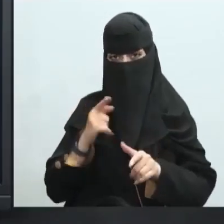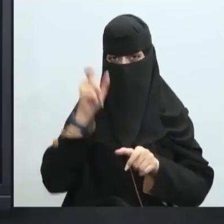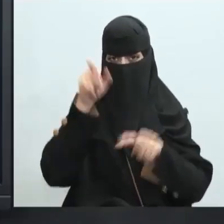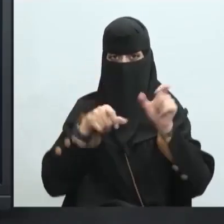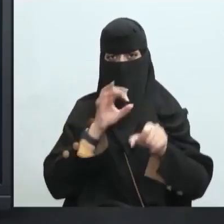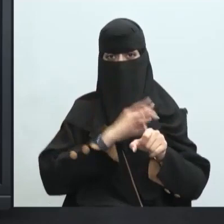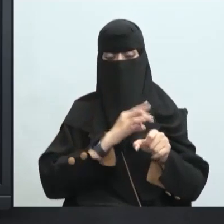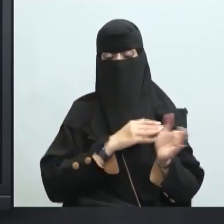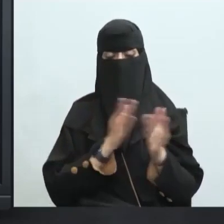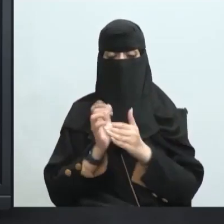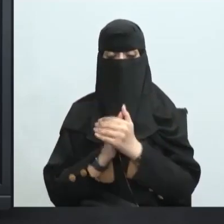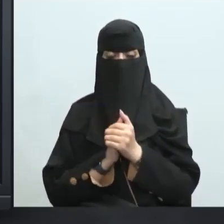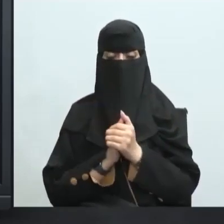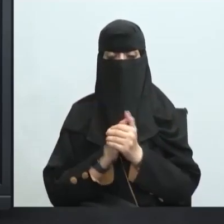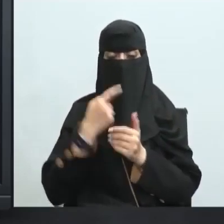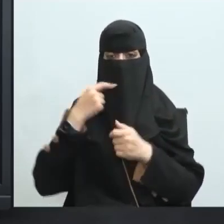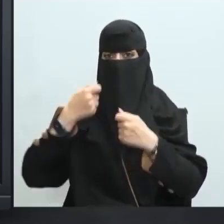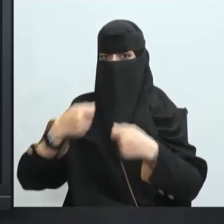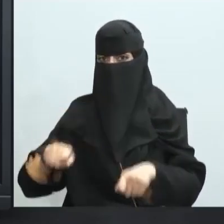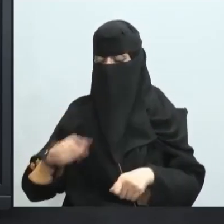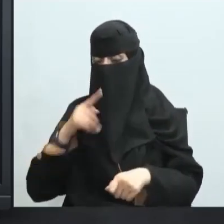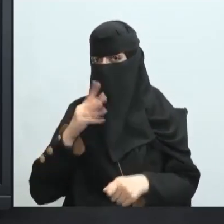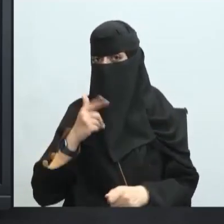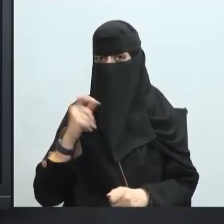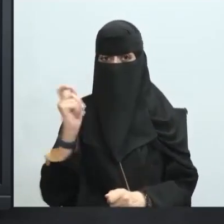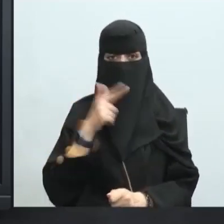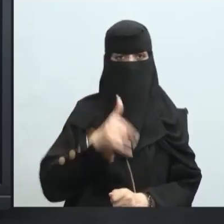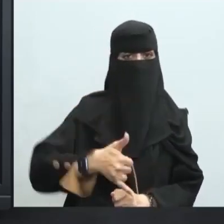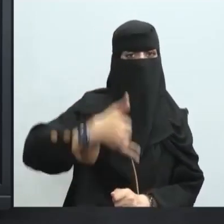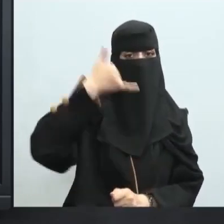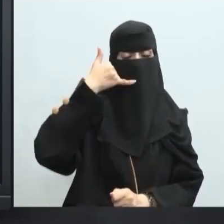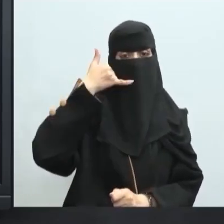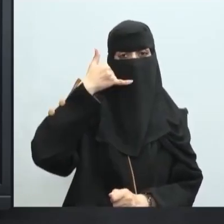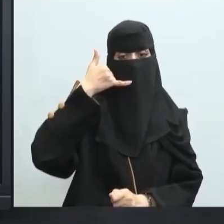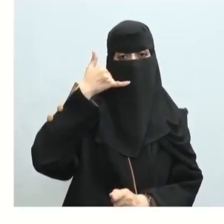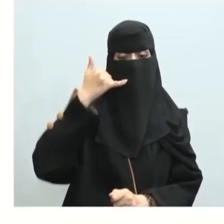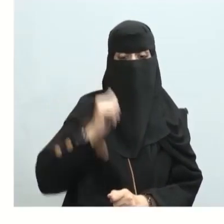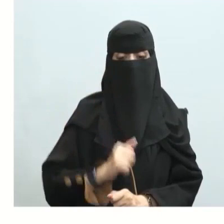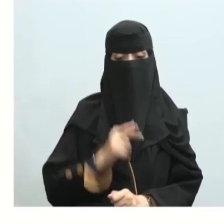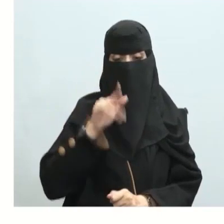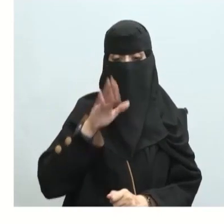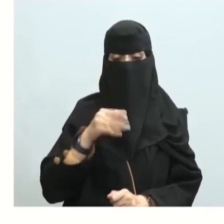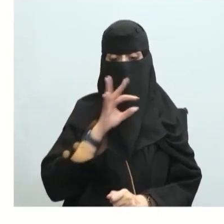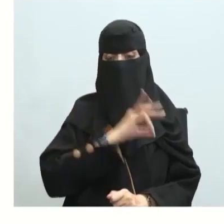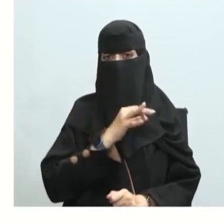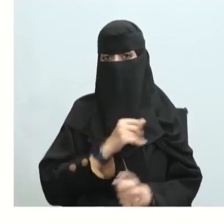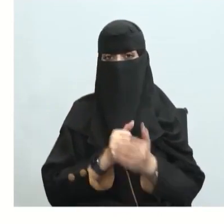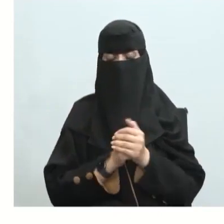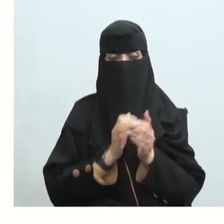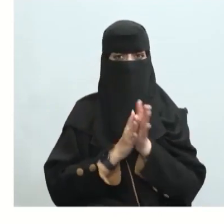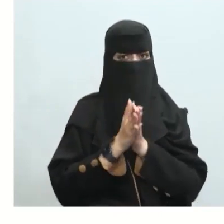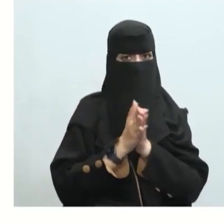توسيع دائره المستفيدين والدفع هنا بادر بالاتصال بادر بالاتصال وايضا الفائده هنا